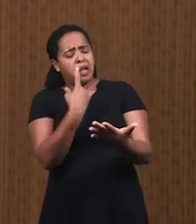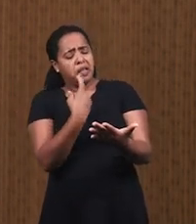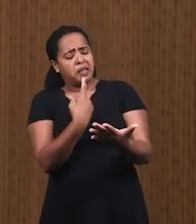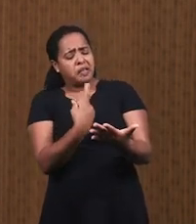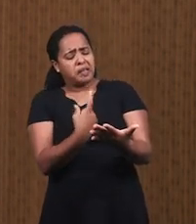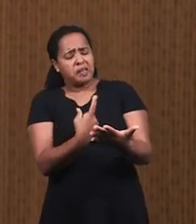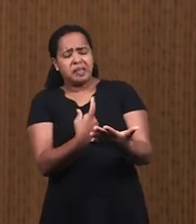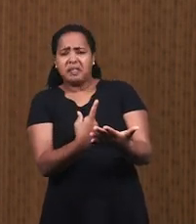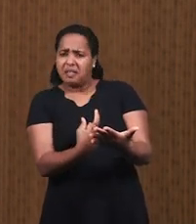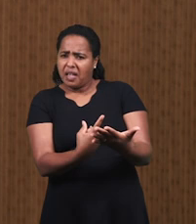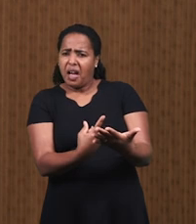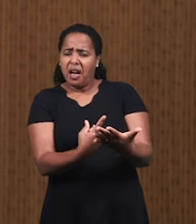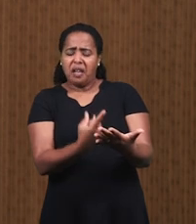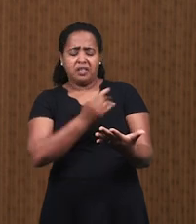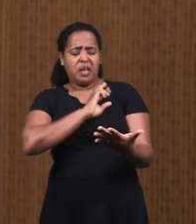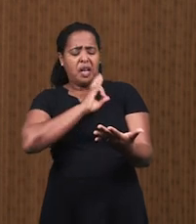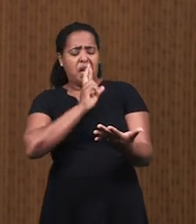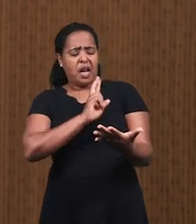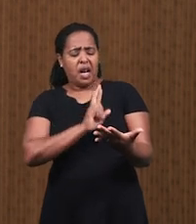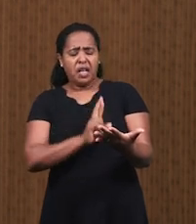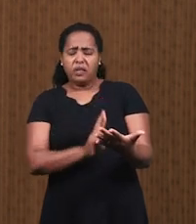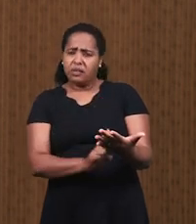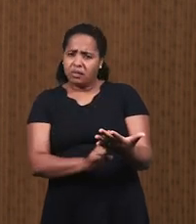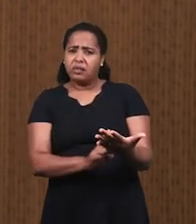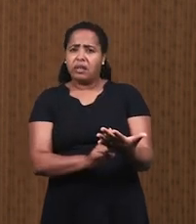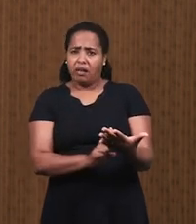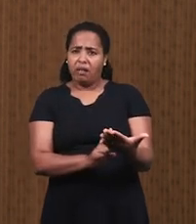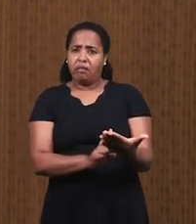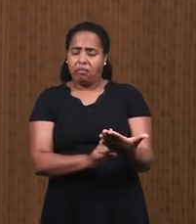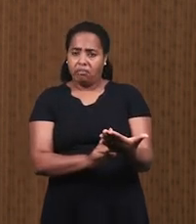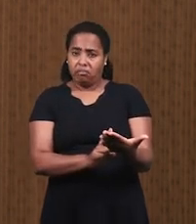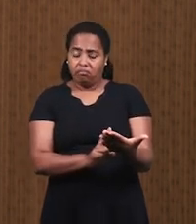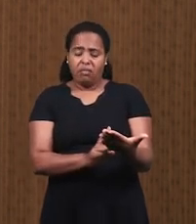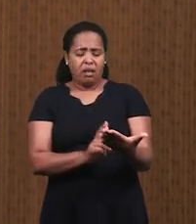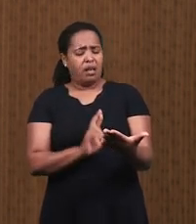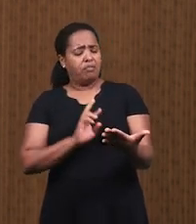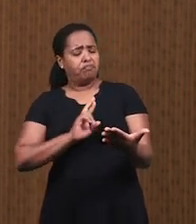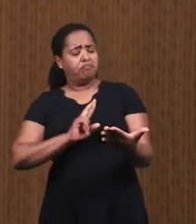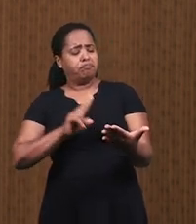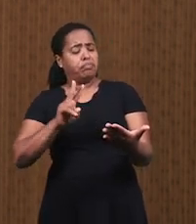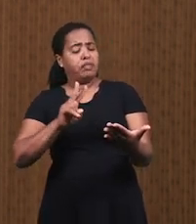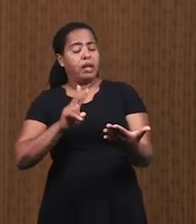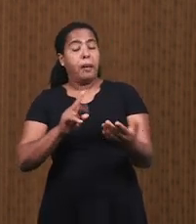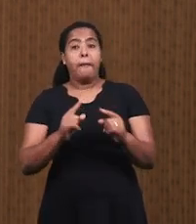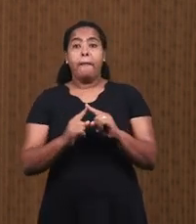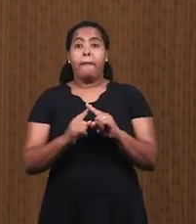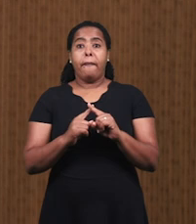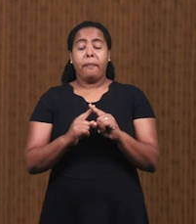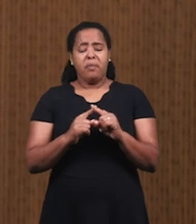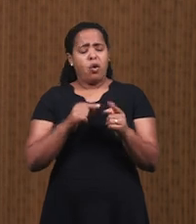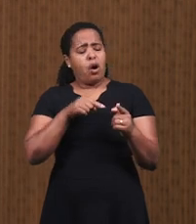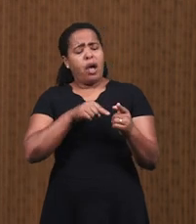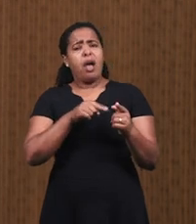историю, тысячелетнюю историю, историю религии, историю народа.